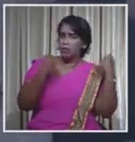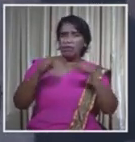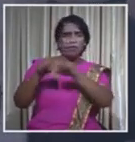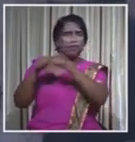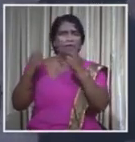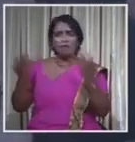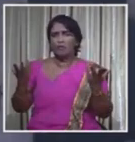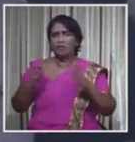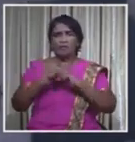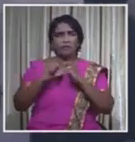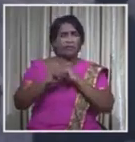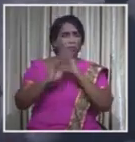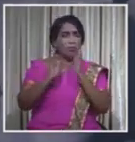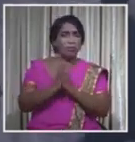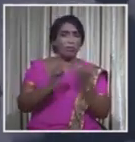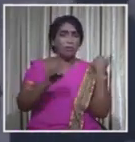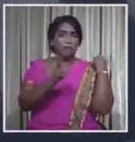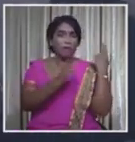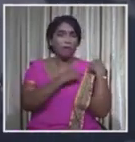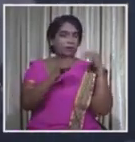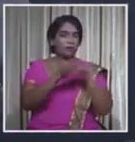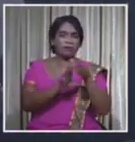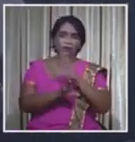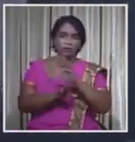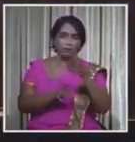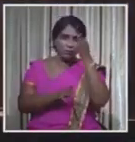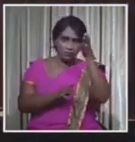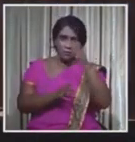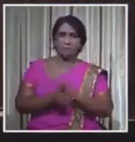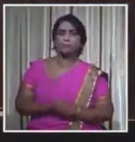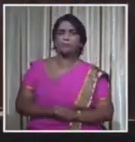ඒ විනාශයේ හවුල්කාරයෙක් වෙන්න එපා කරු කථානායකතුමනි. තමුන්නාන්සේ